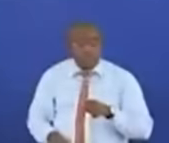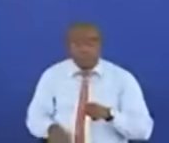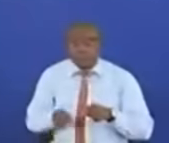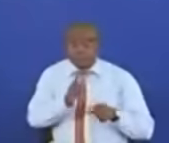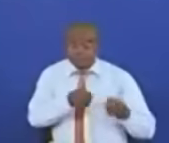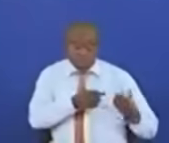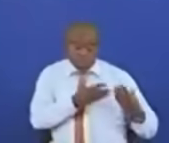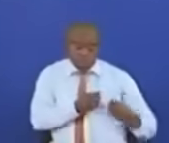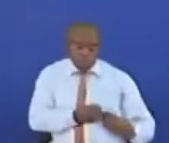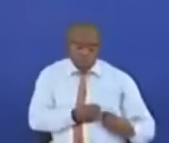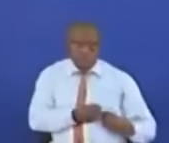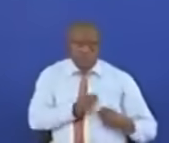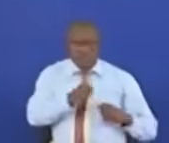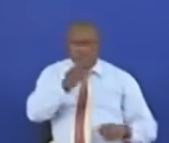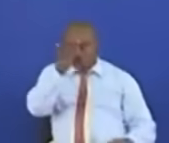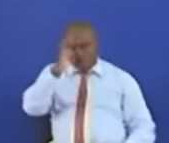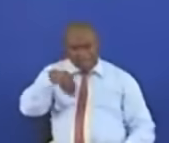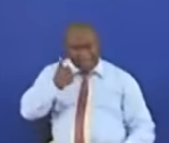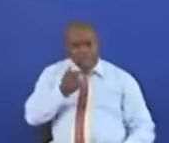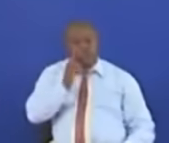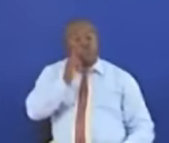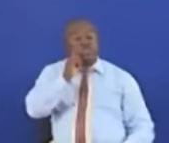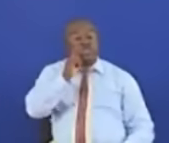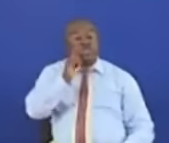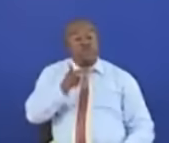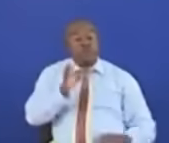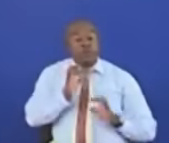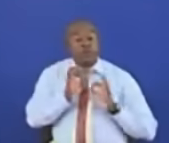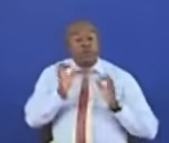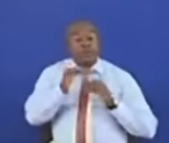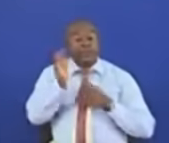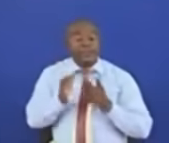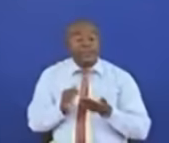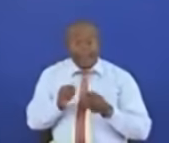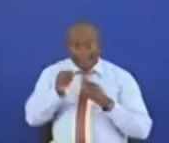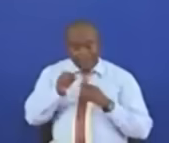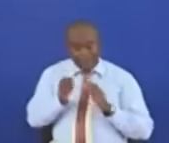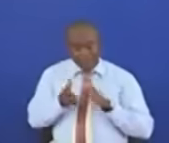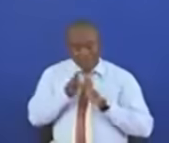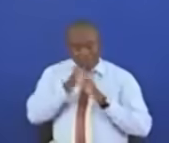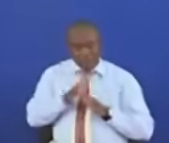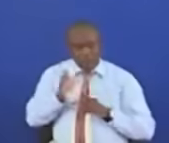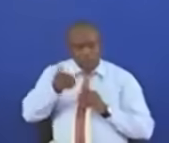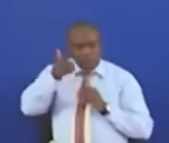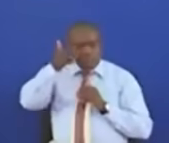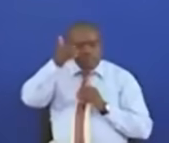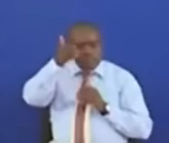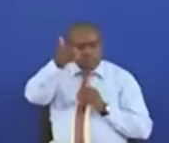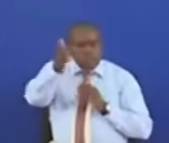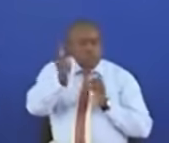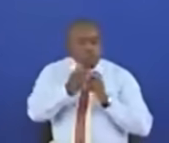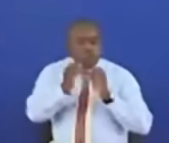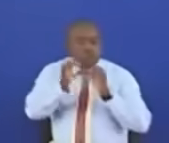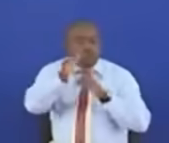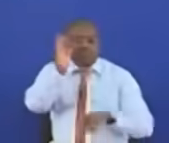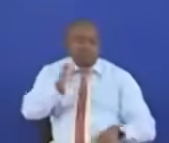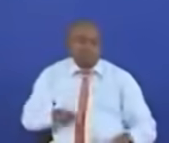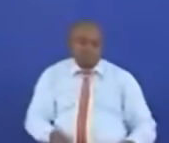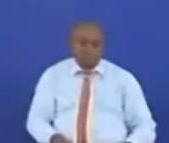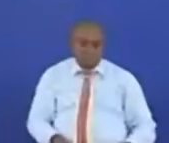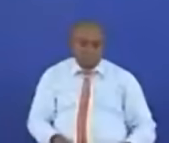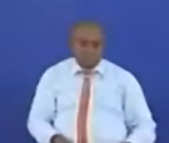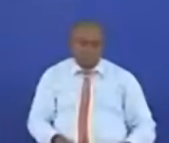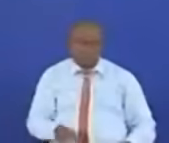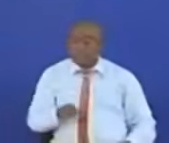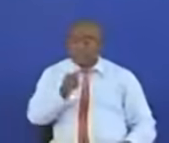tamaa kwamba kuna kesho itakayoboresha zaidi yale ambayo tunaona leo hayajawa vile tunavyotaka. Na taifa